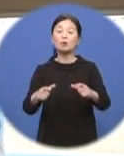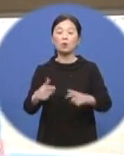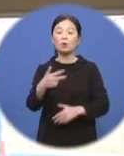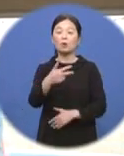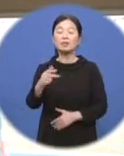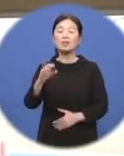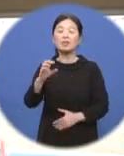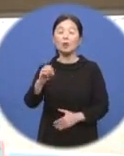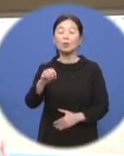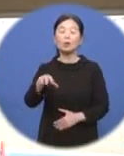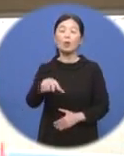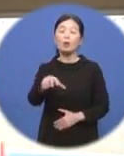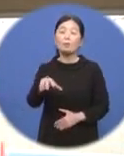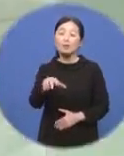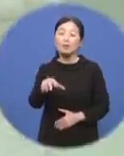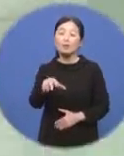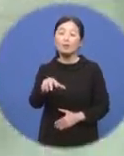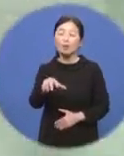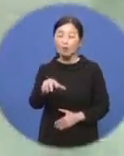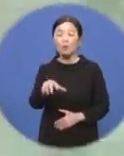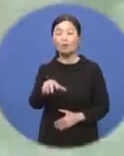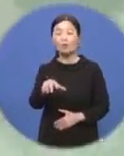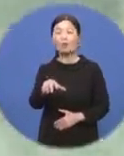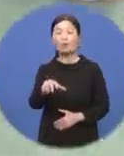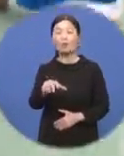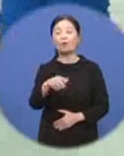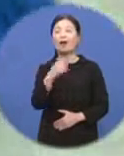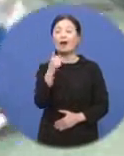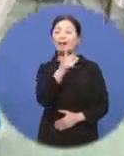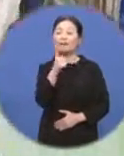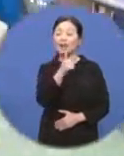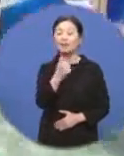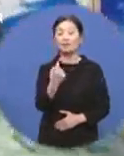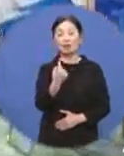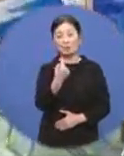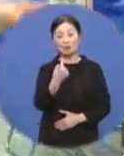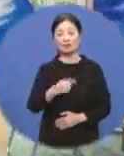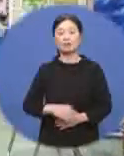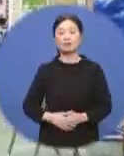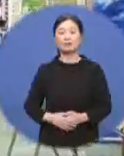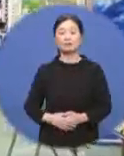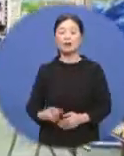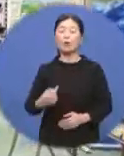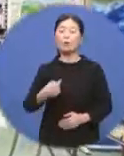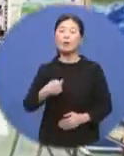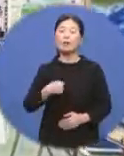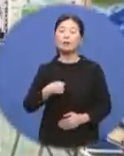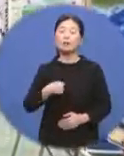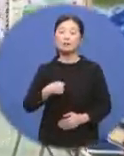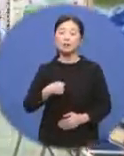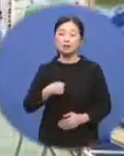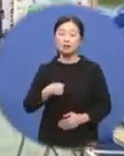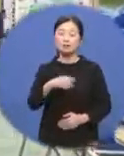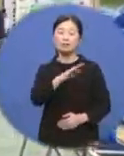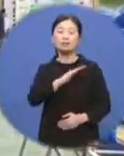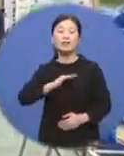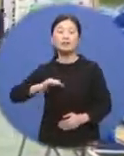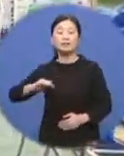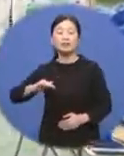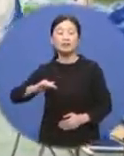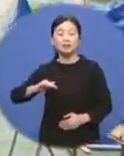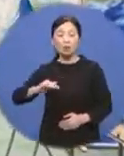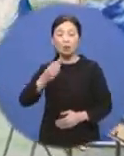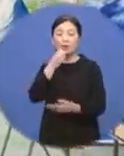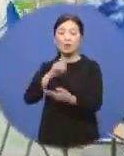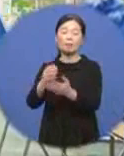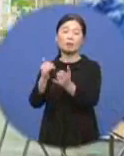をガイドしてもらっております。 私たちとこの和歌山の皆様、南紀伊南の方とは非